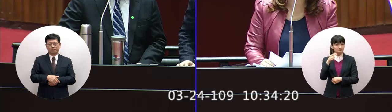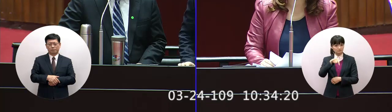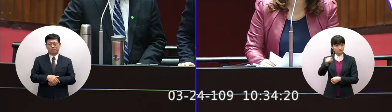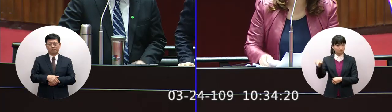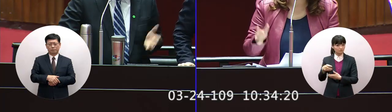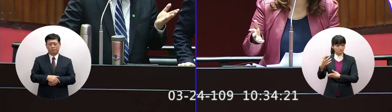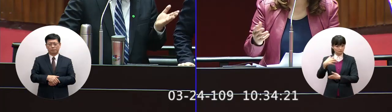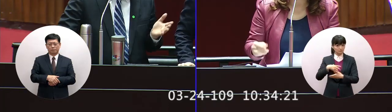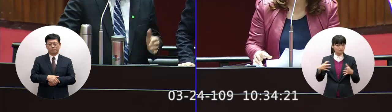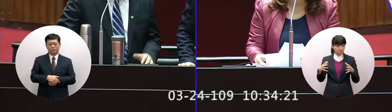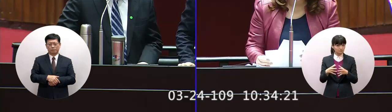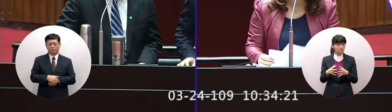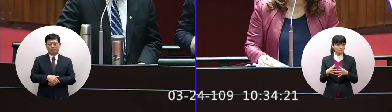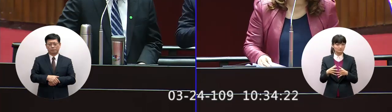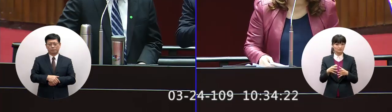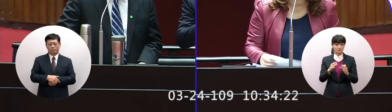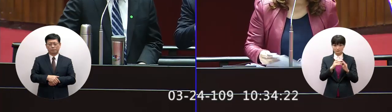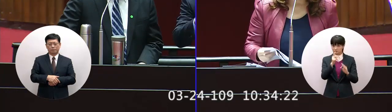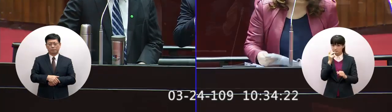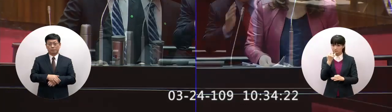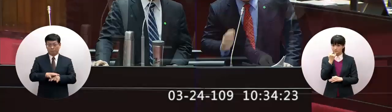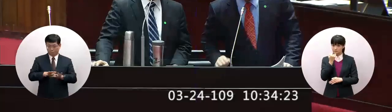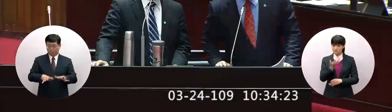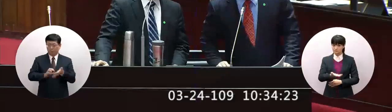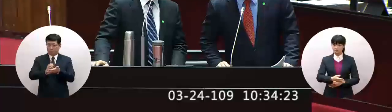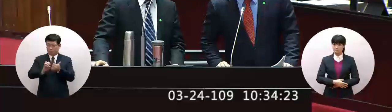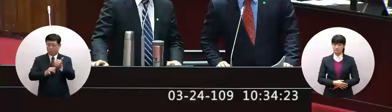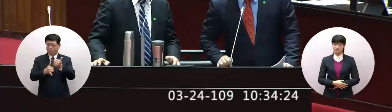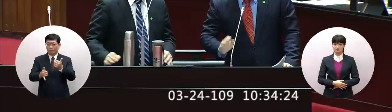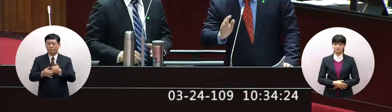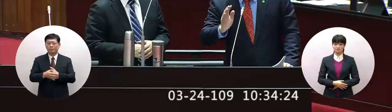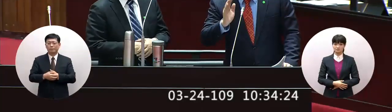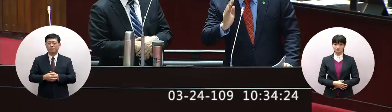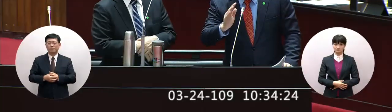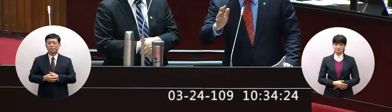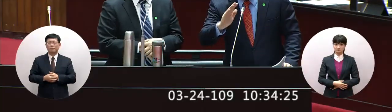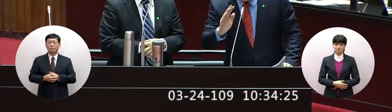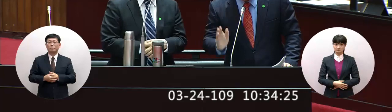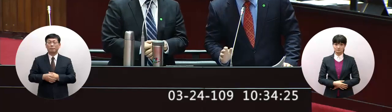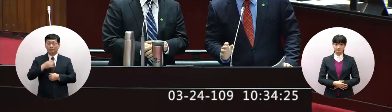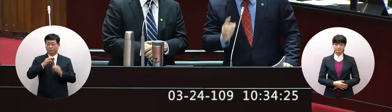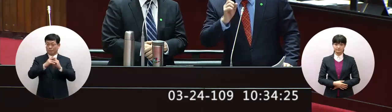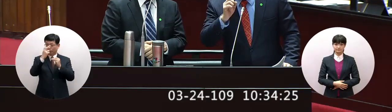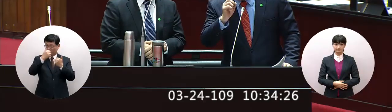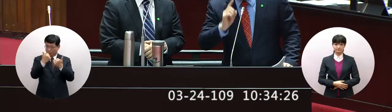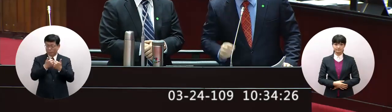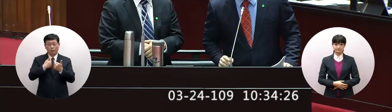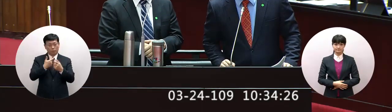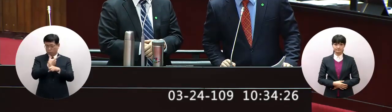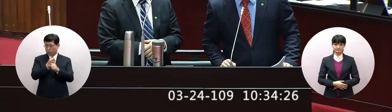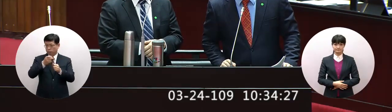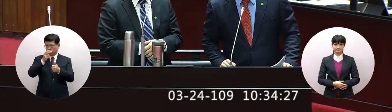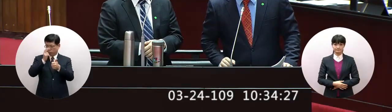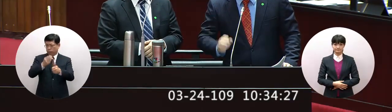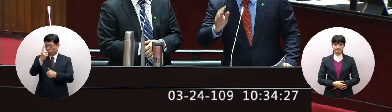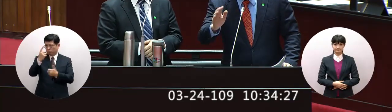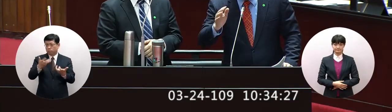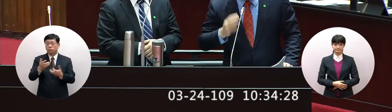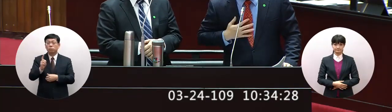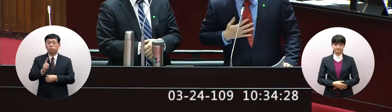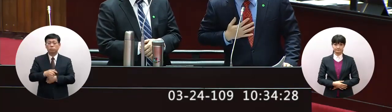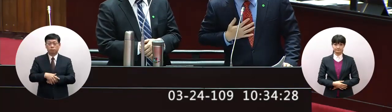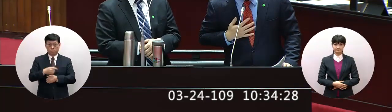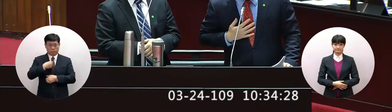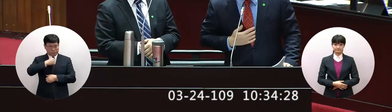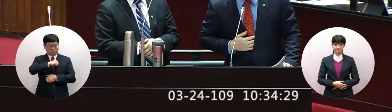跟照会？这部分 我跟委员报告哈，那金管会啦、收委，我们都要求一件事啦。